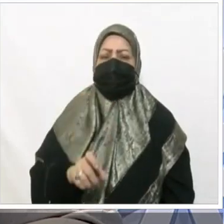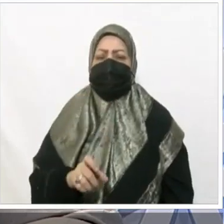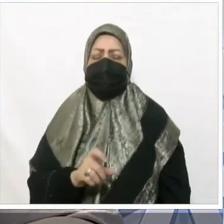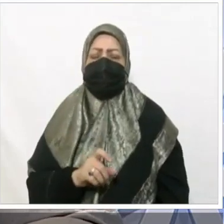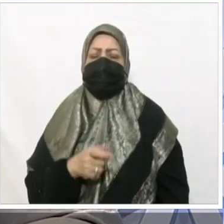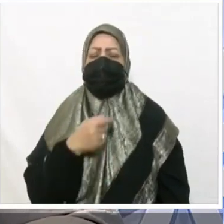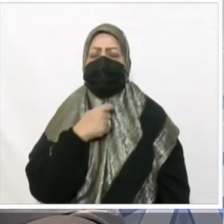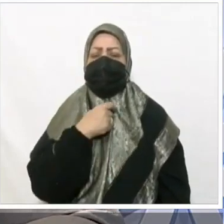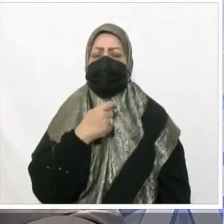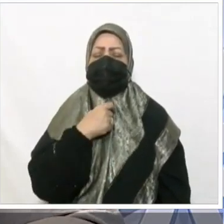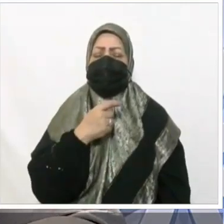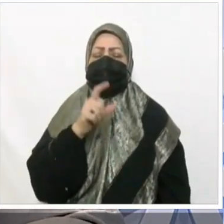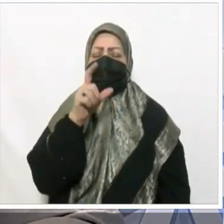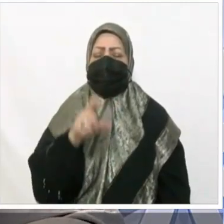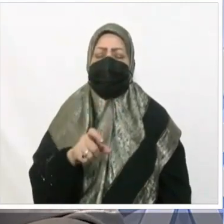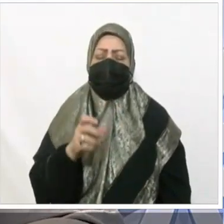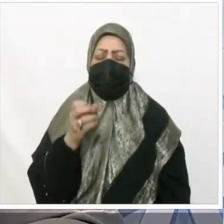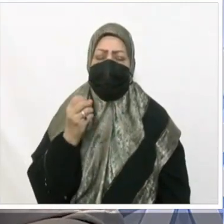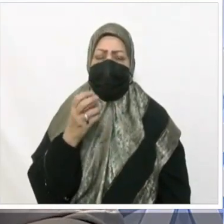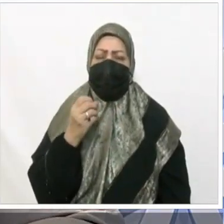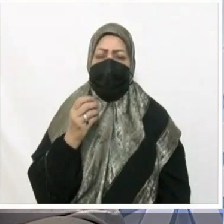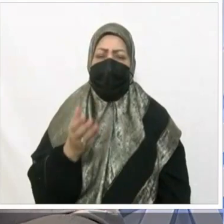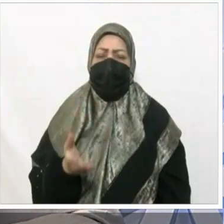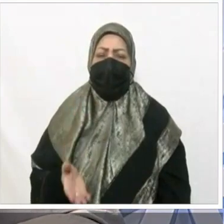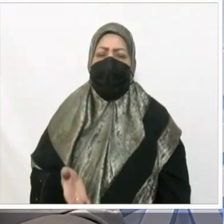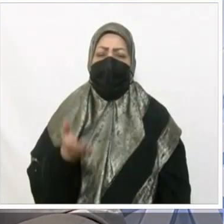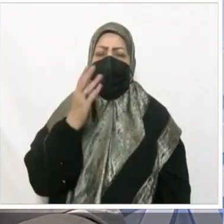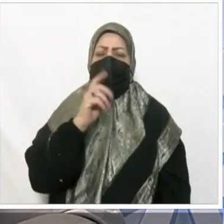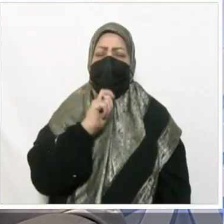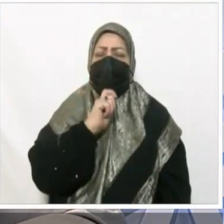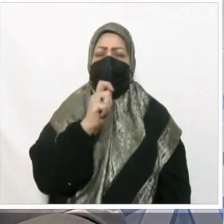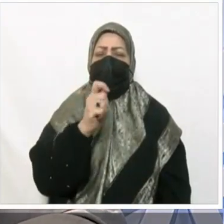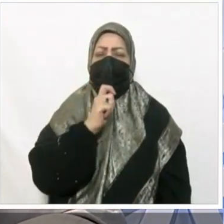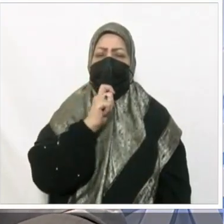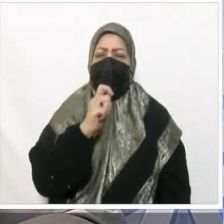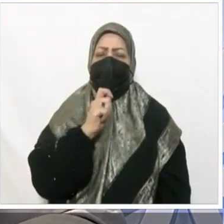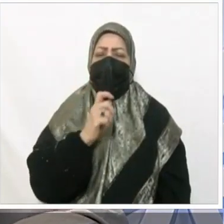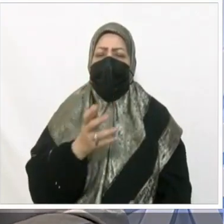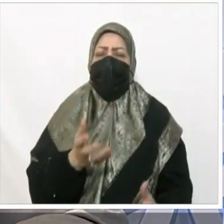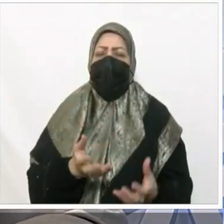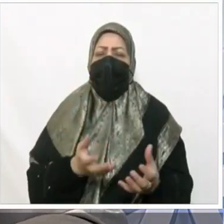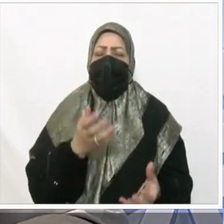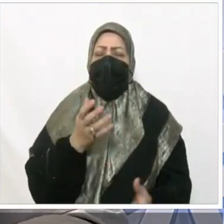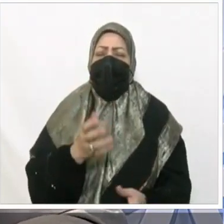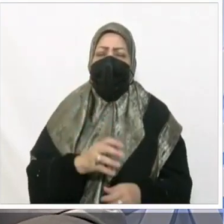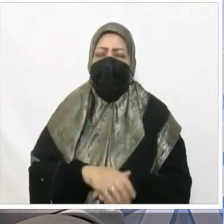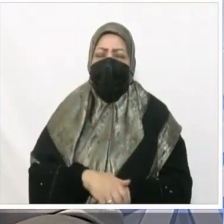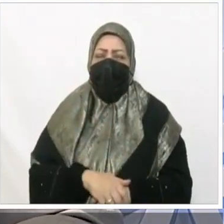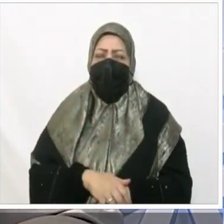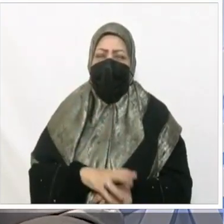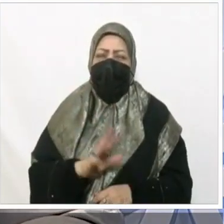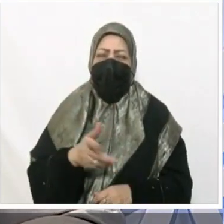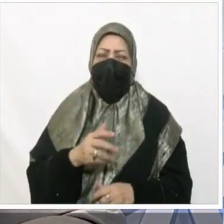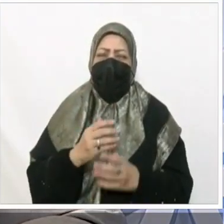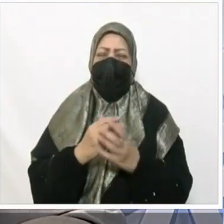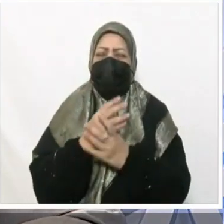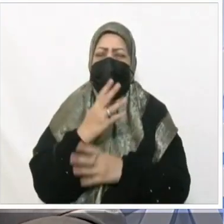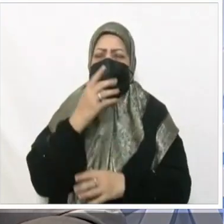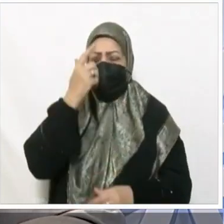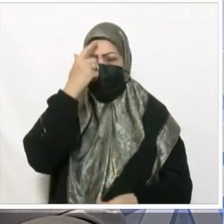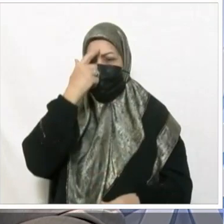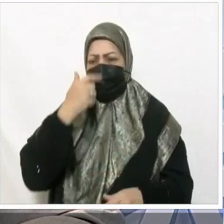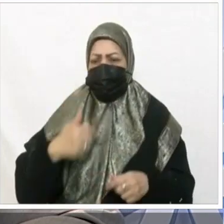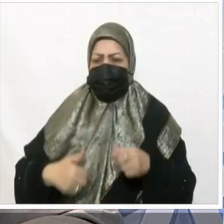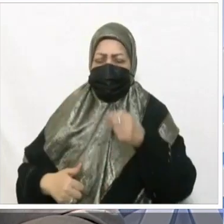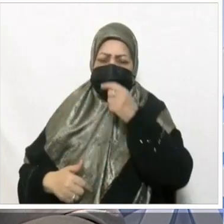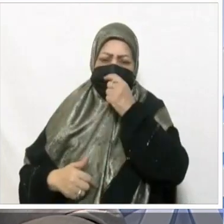وأقام خطبة نارية على وجوب الغسل لصلاة الجمعة، وقال من صلى